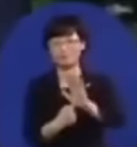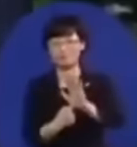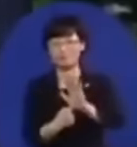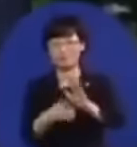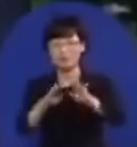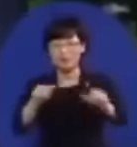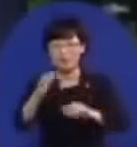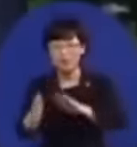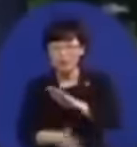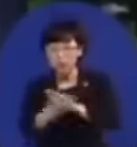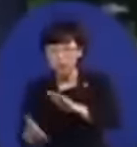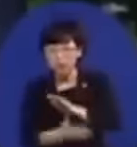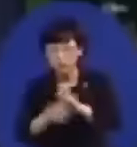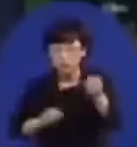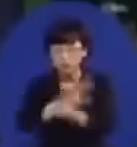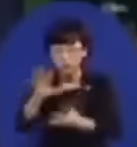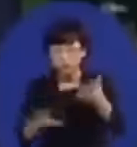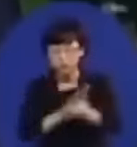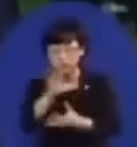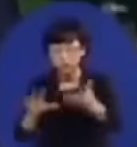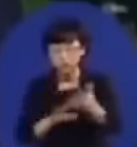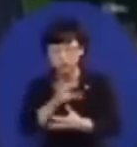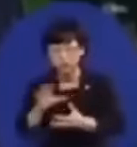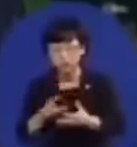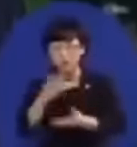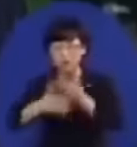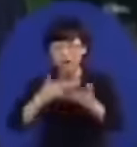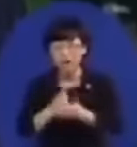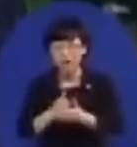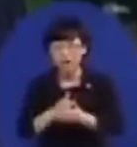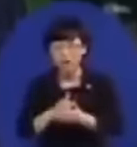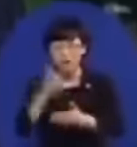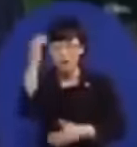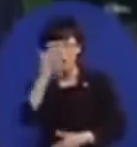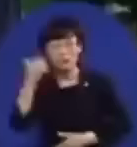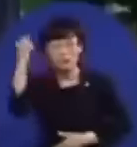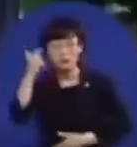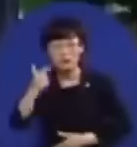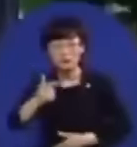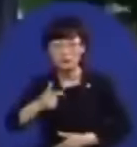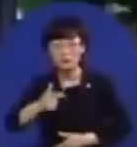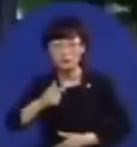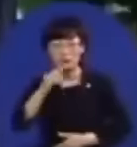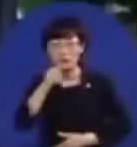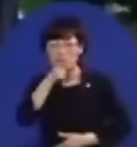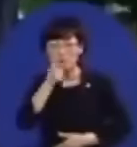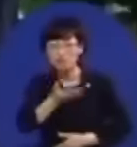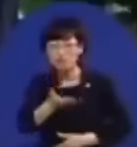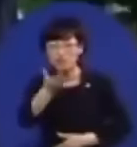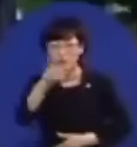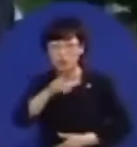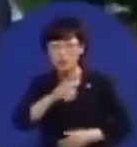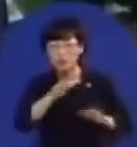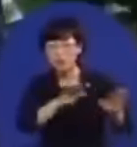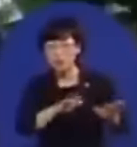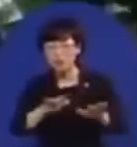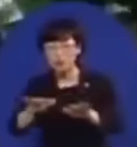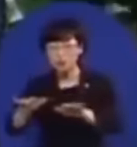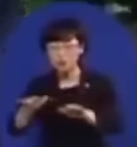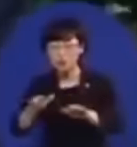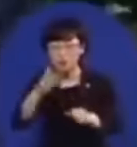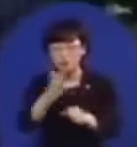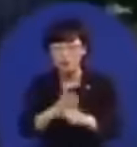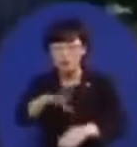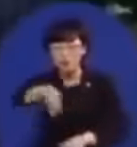공허하고 혼돈하며 흑암의 깊은 몸에 있고 하나님의 신이 수면에 운행하는 그 상태에서 주님이 세계를 창조하실 때 제일